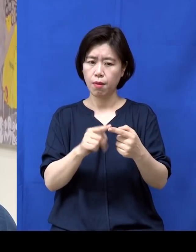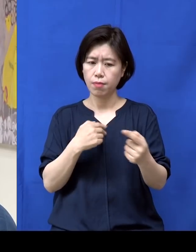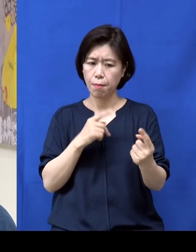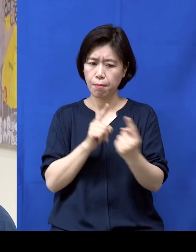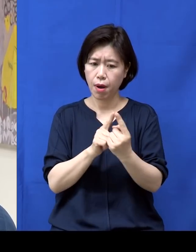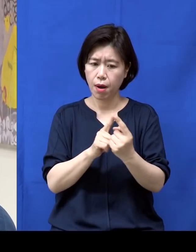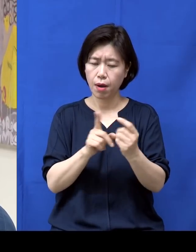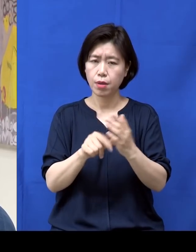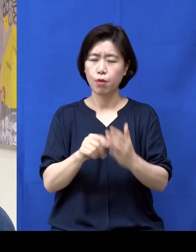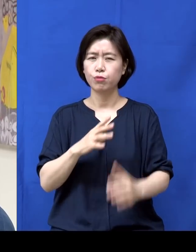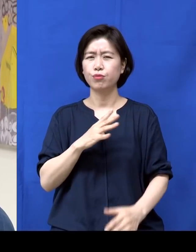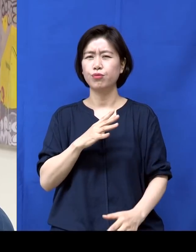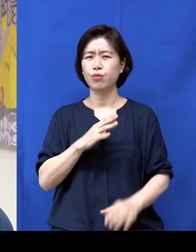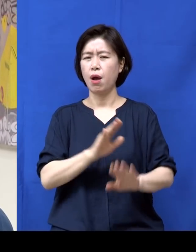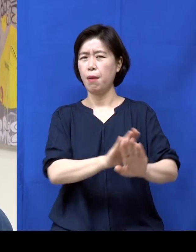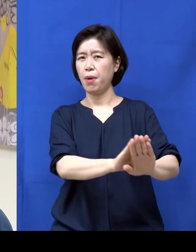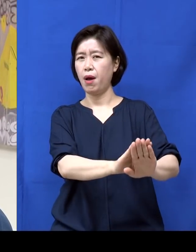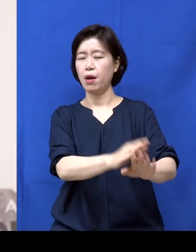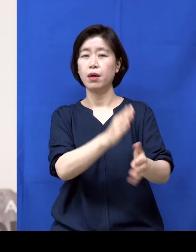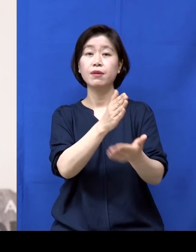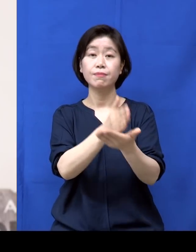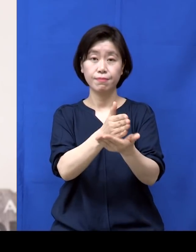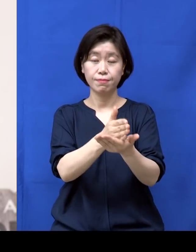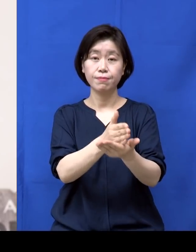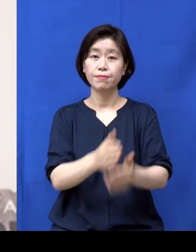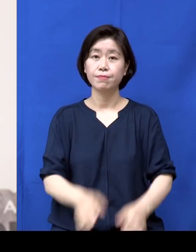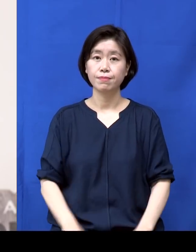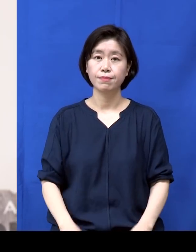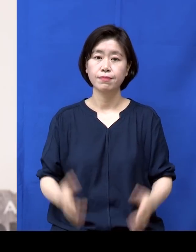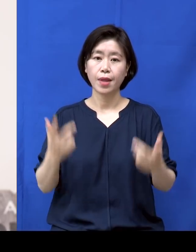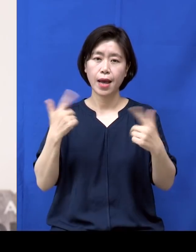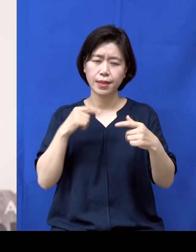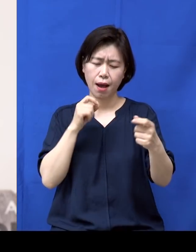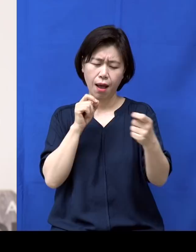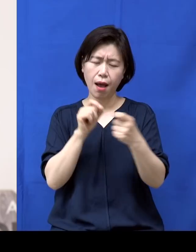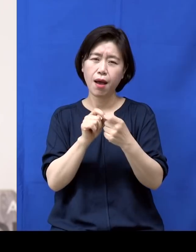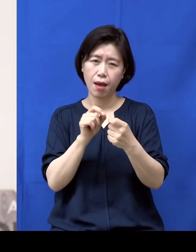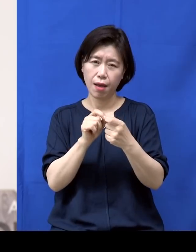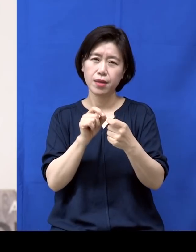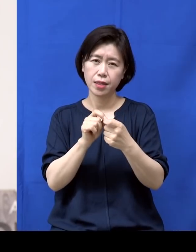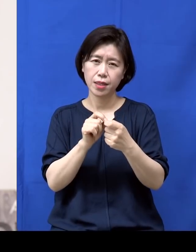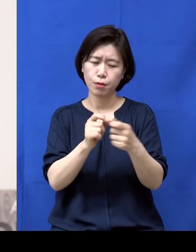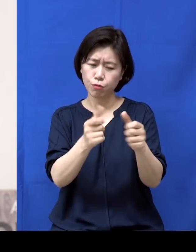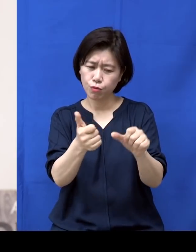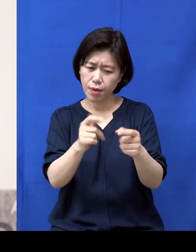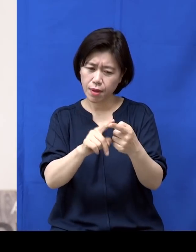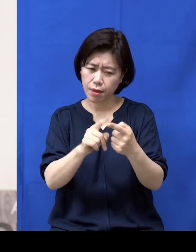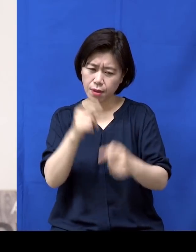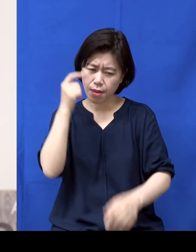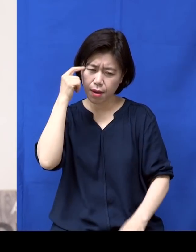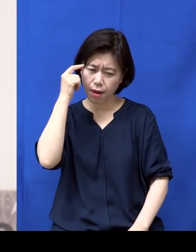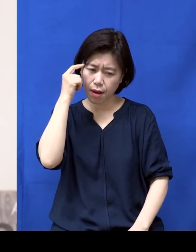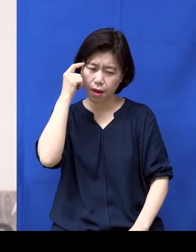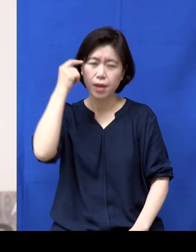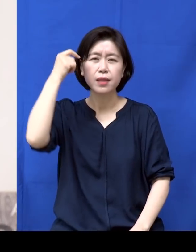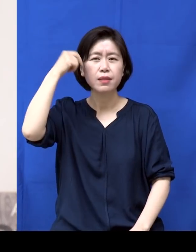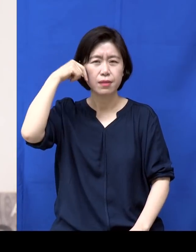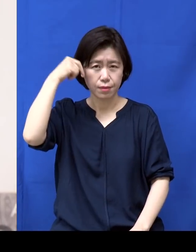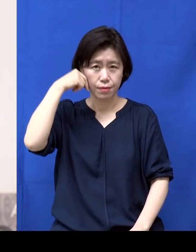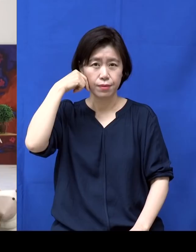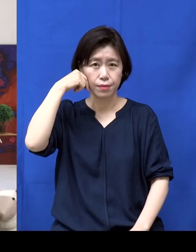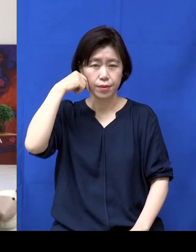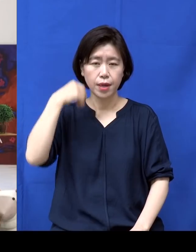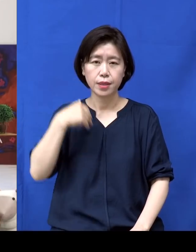네. 멀리하게만 할 것이 아니라 항상 가까이에서 느끼고 네. 네. 나는 죽음을 살아가고